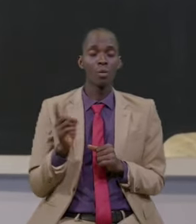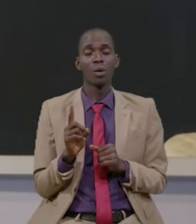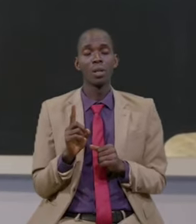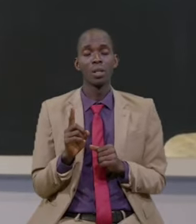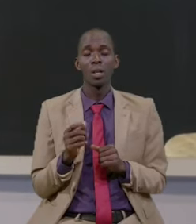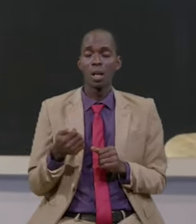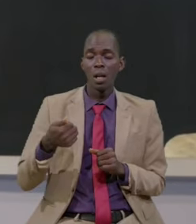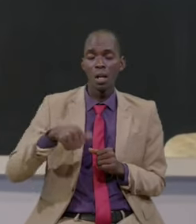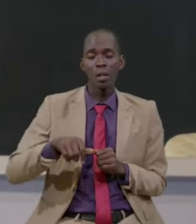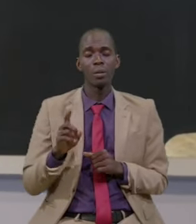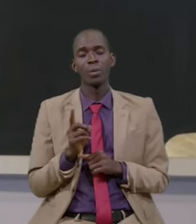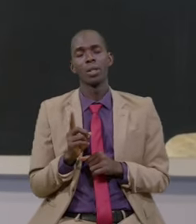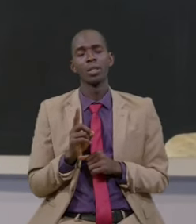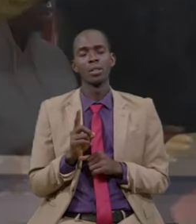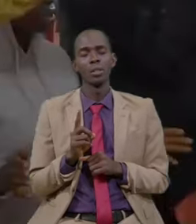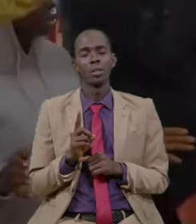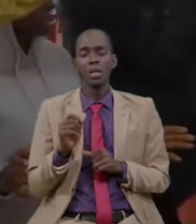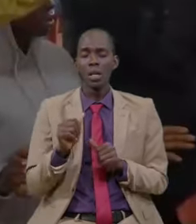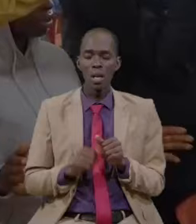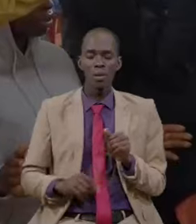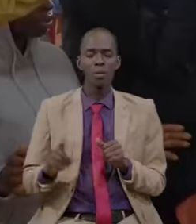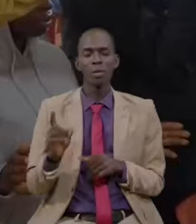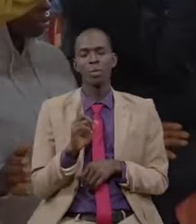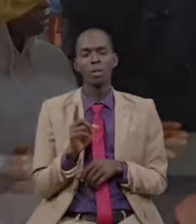n'importe où et partout,